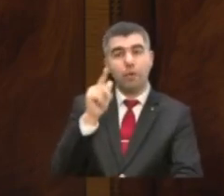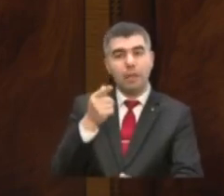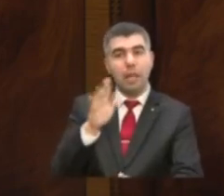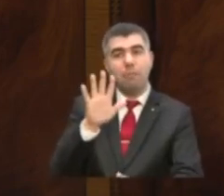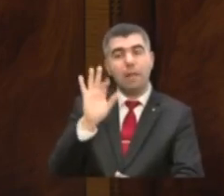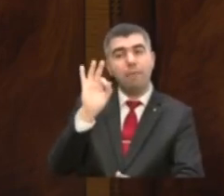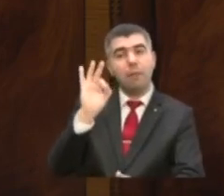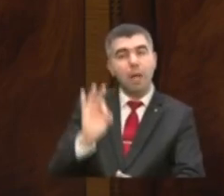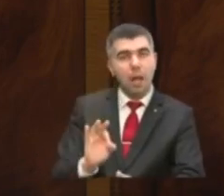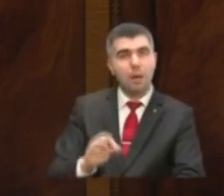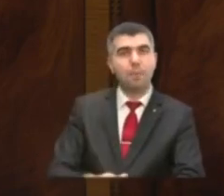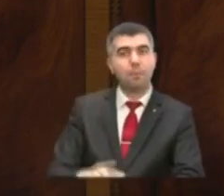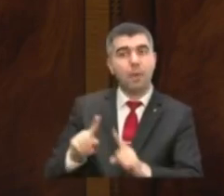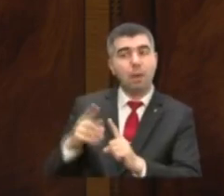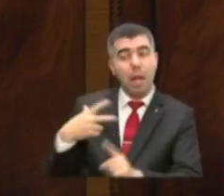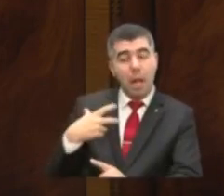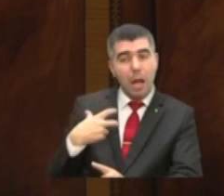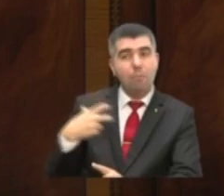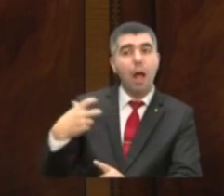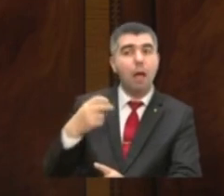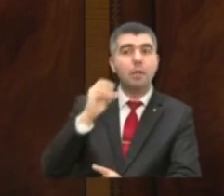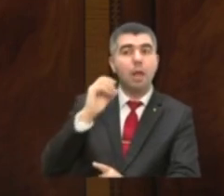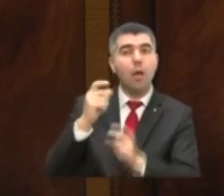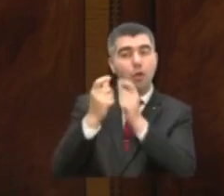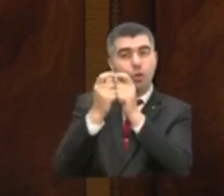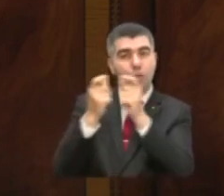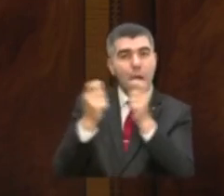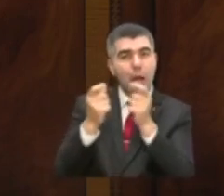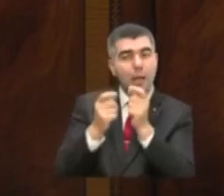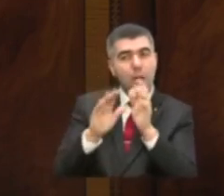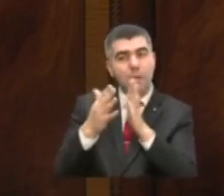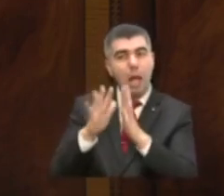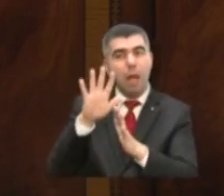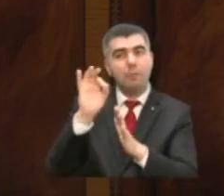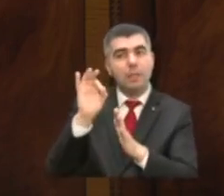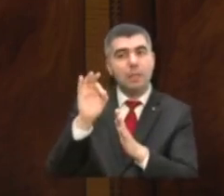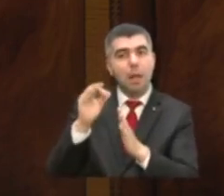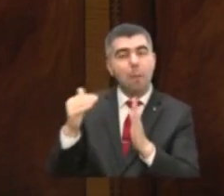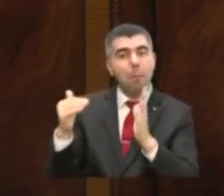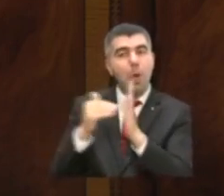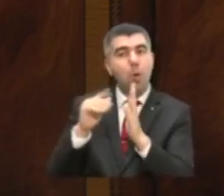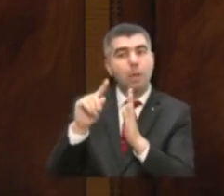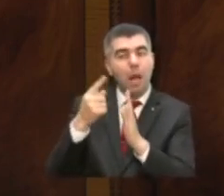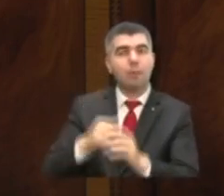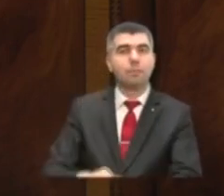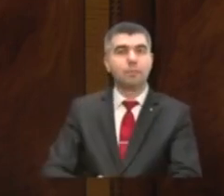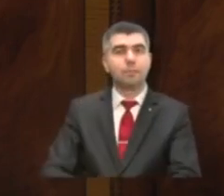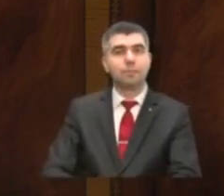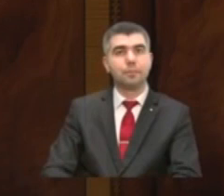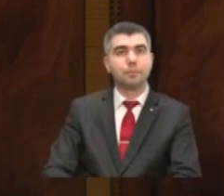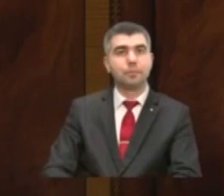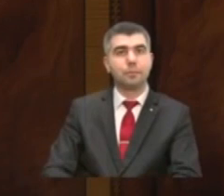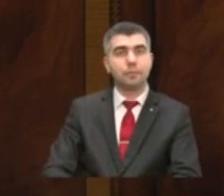2.5% للأرباح ديال المقاولات اللي هي تفوق الأرباح ديالها 50 مليون درهم، ثم